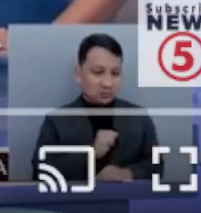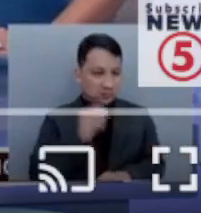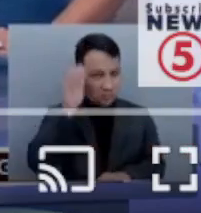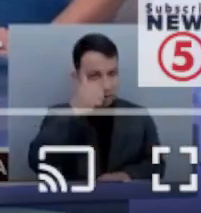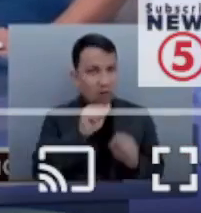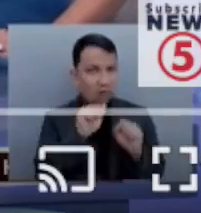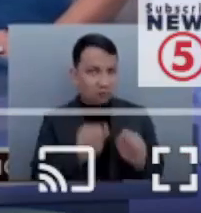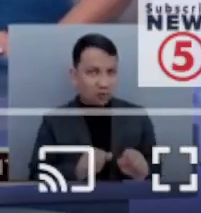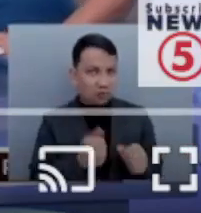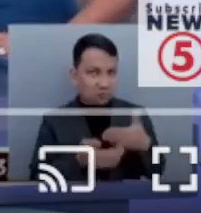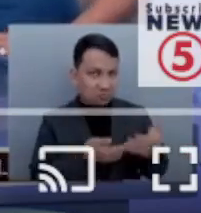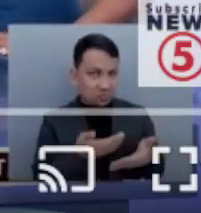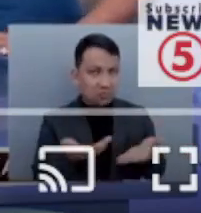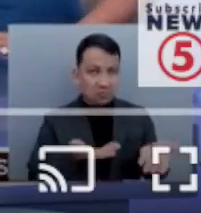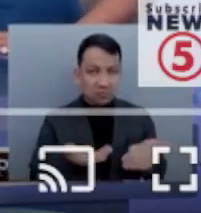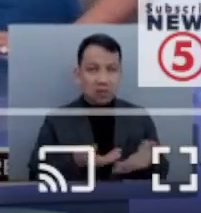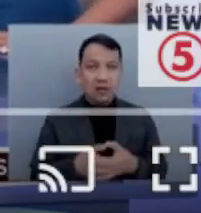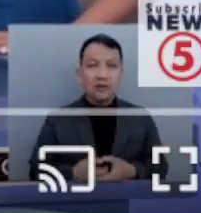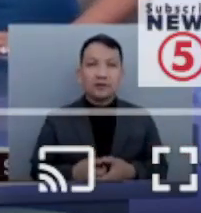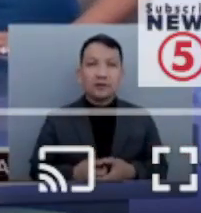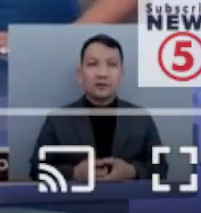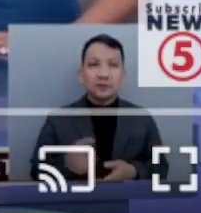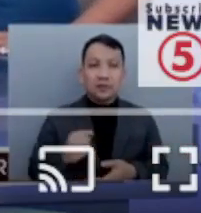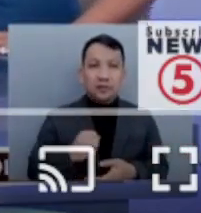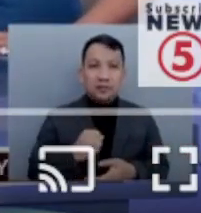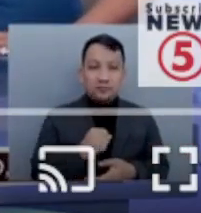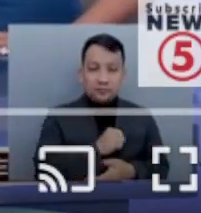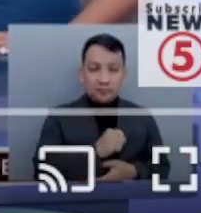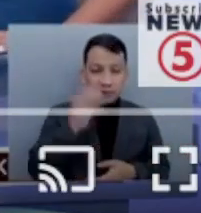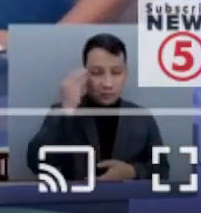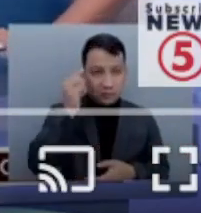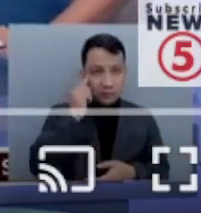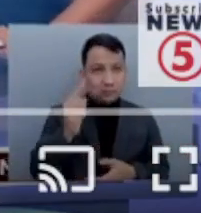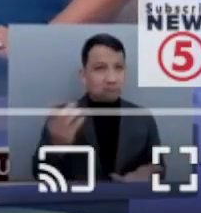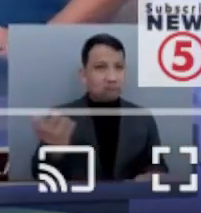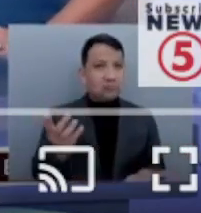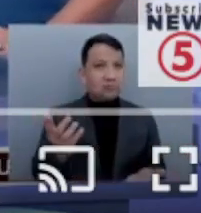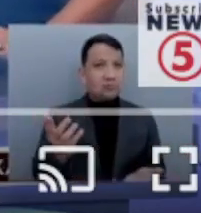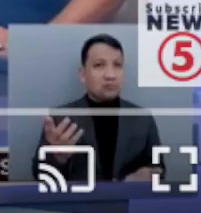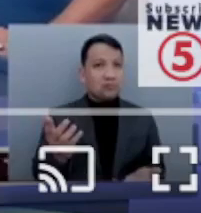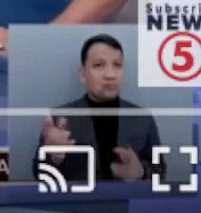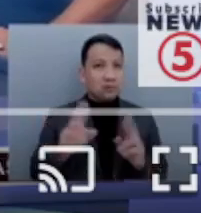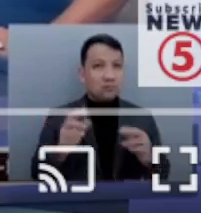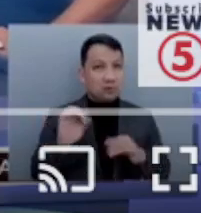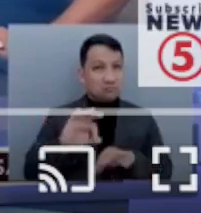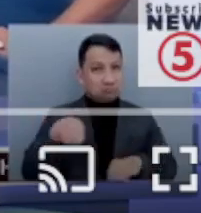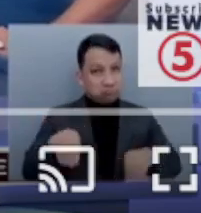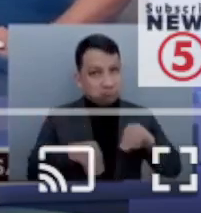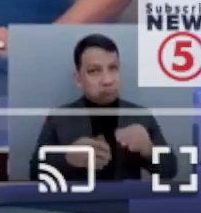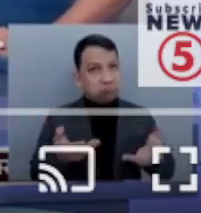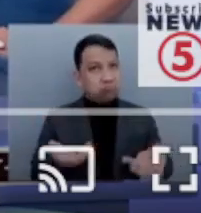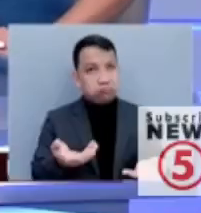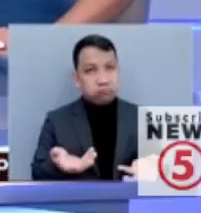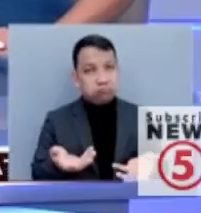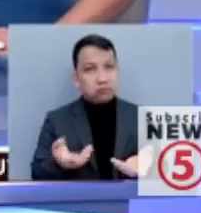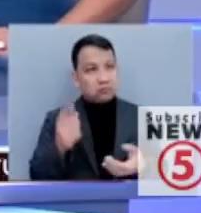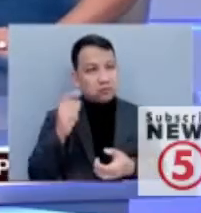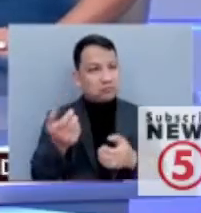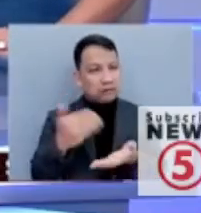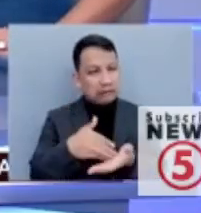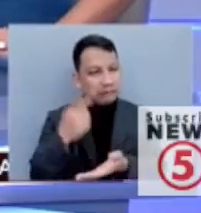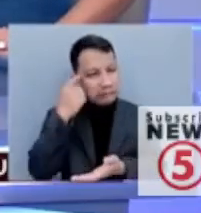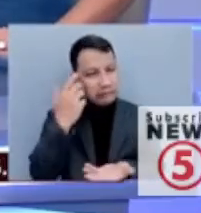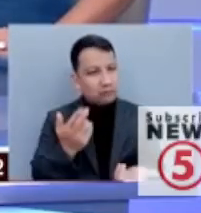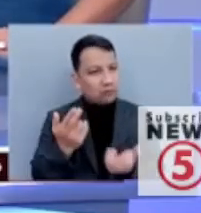pwedeng idaan sa gano'n. Anyway, so pwede sabi naman nga ni Senator President Mixability, baka there's a need to rethink yung